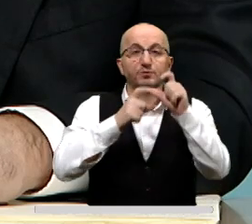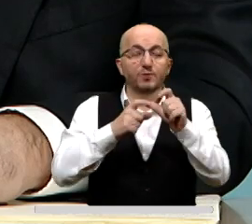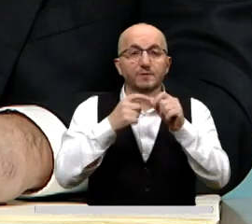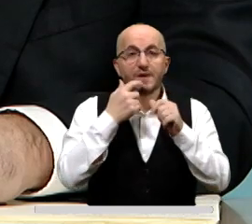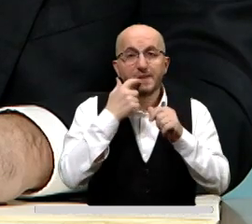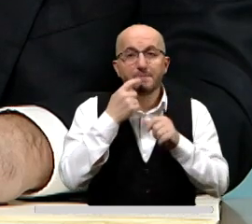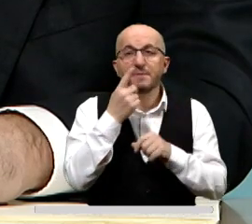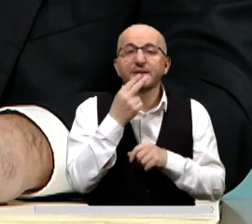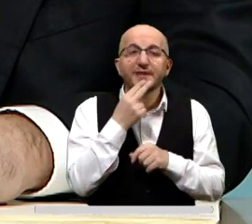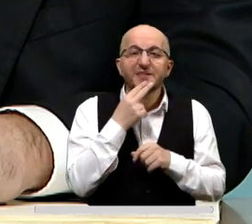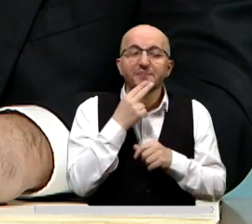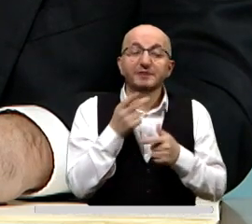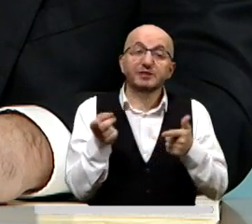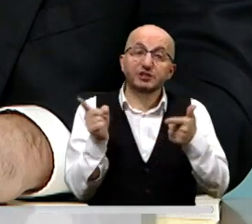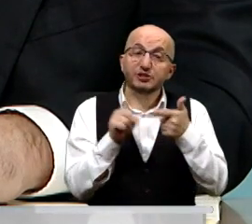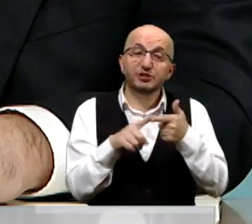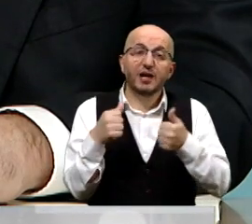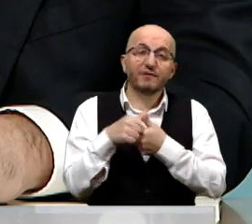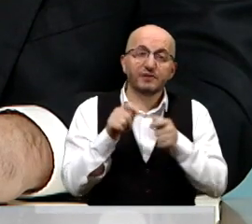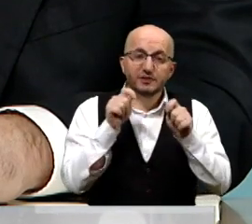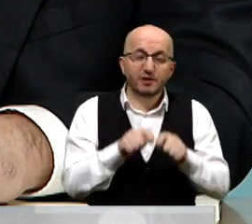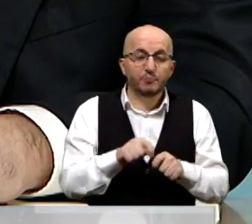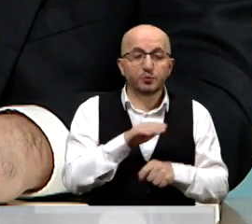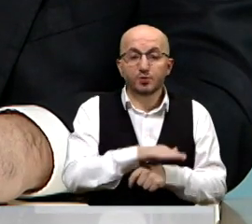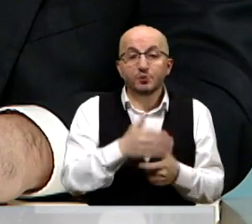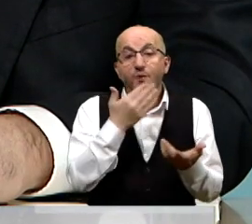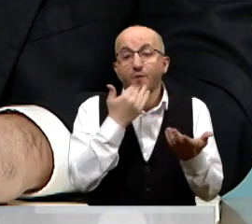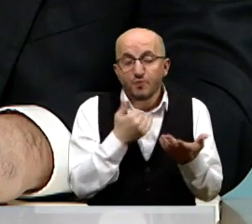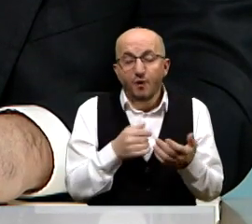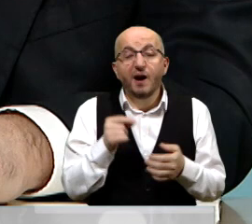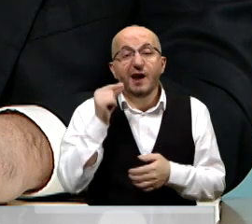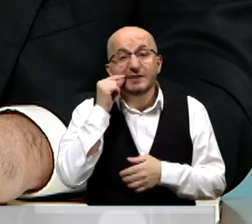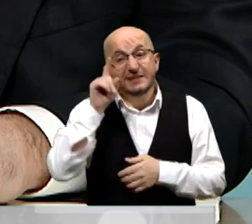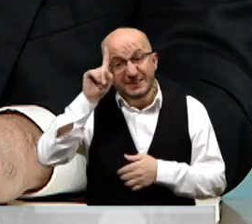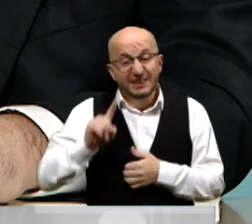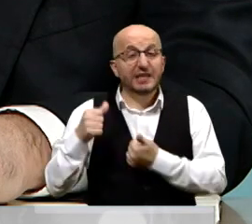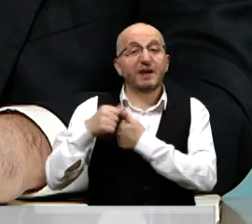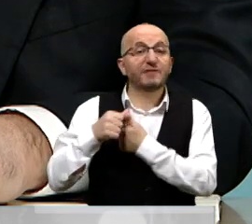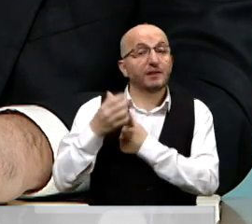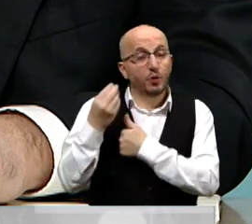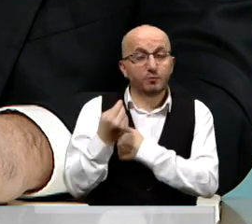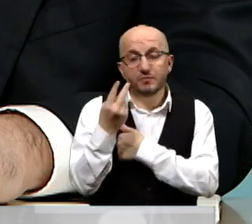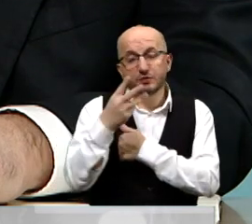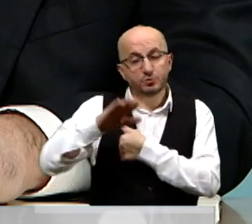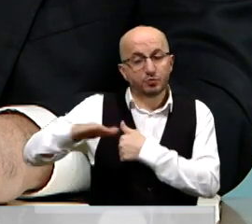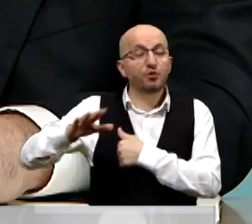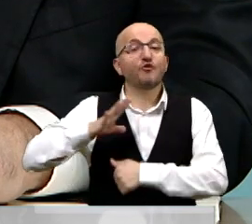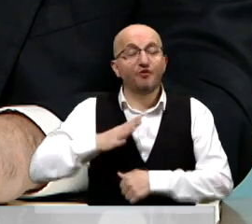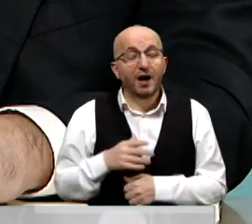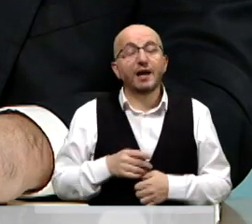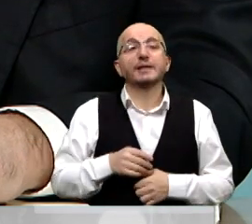bir hanımefendi ikinci evliliğini yapıyor çocukları yok Beyefendinin ilk evliliğinden olma bir iki çocuğu var